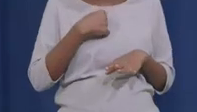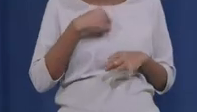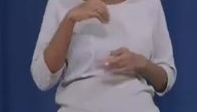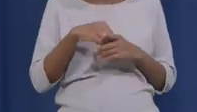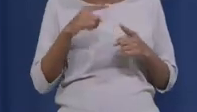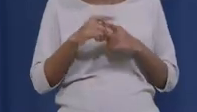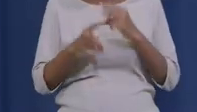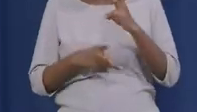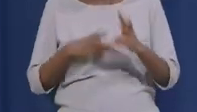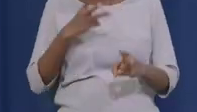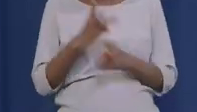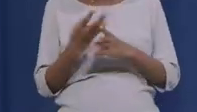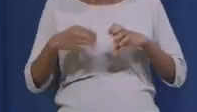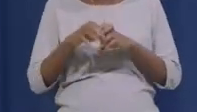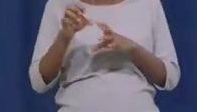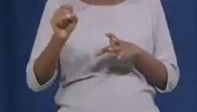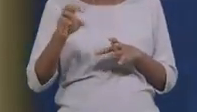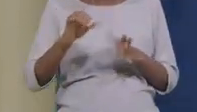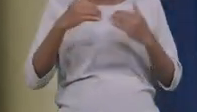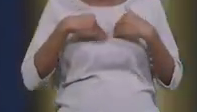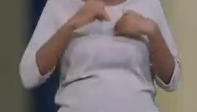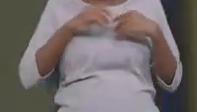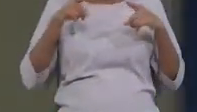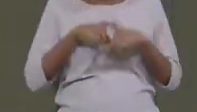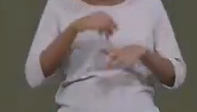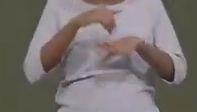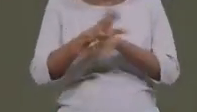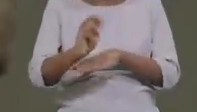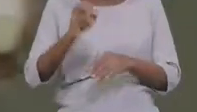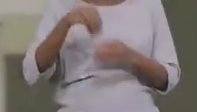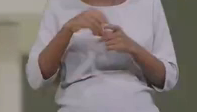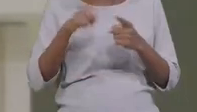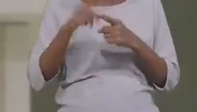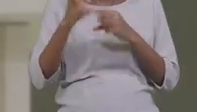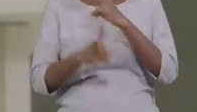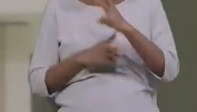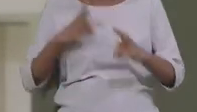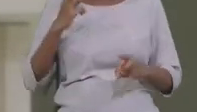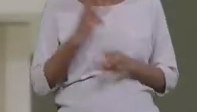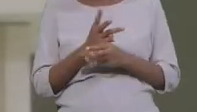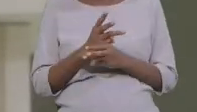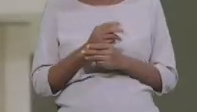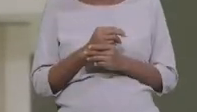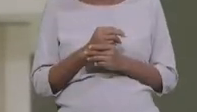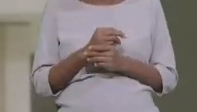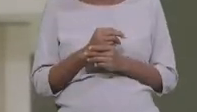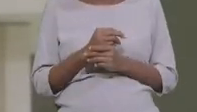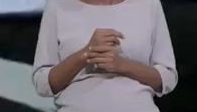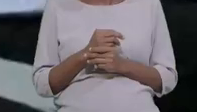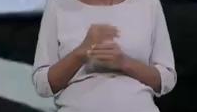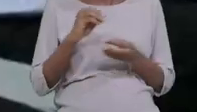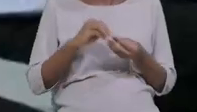Comme tu m'as envoyé dans le monde, je vous envoie aussi dans le monde.